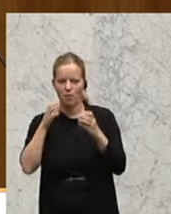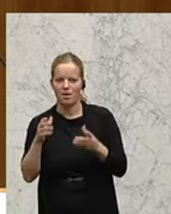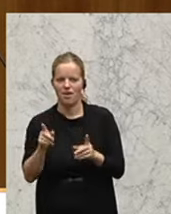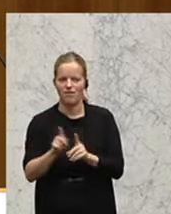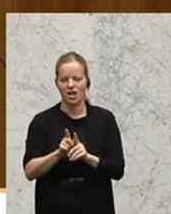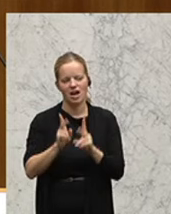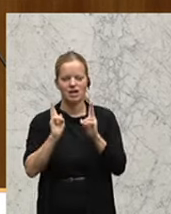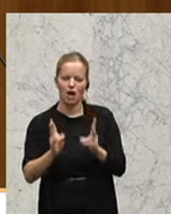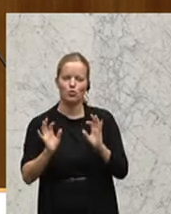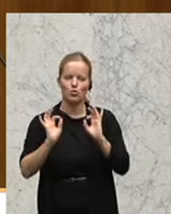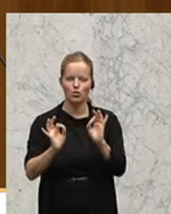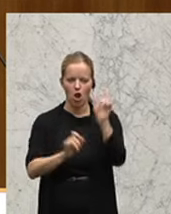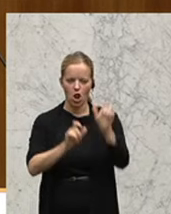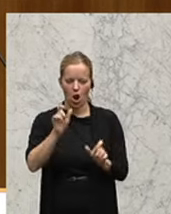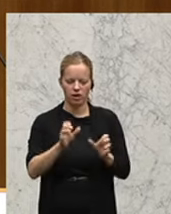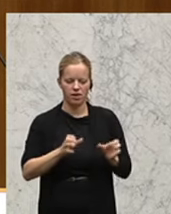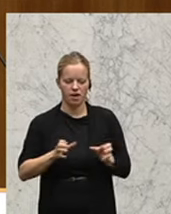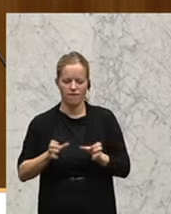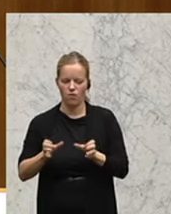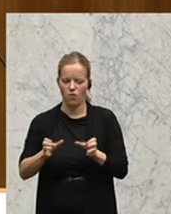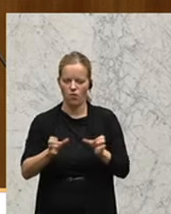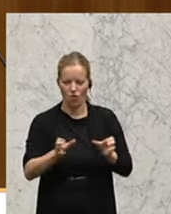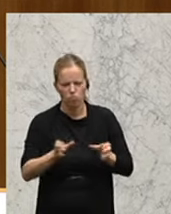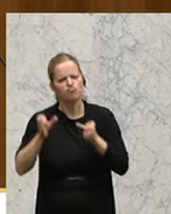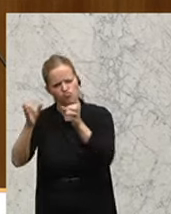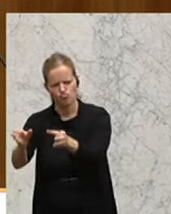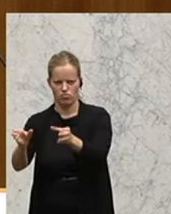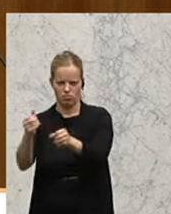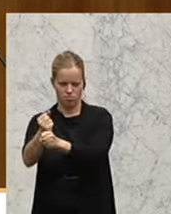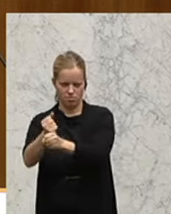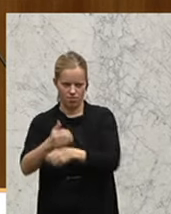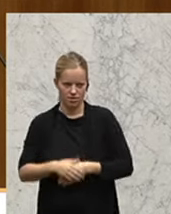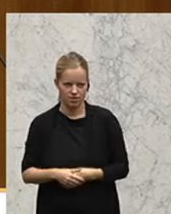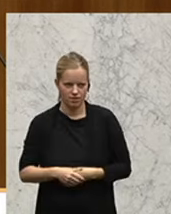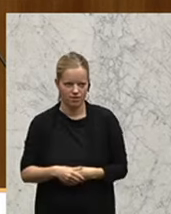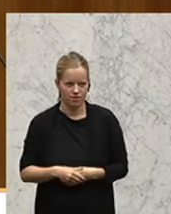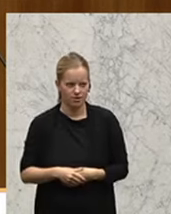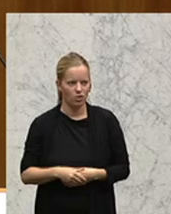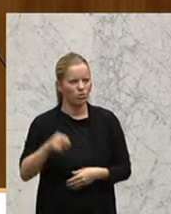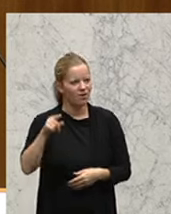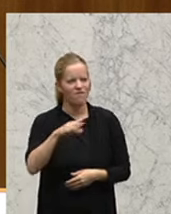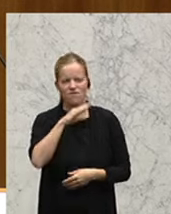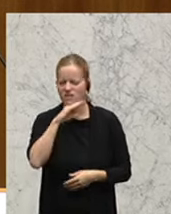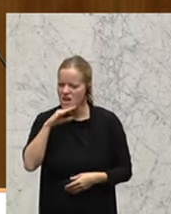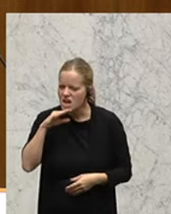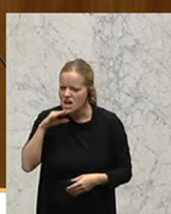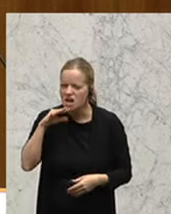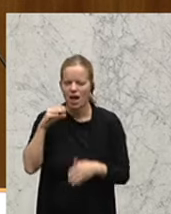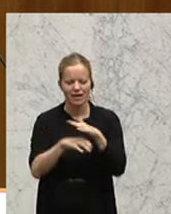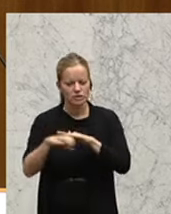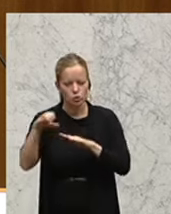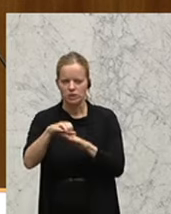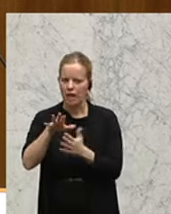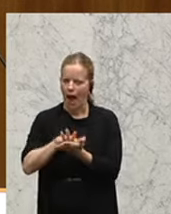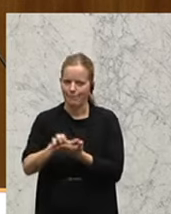Leute unterbringen kann, die man sonst nicht mehr unterbringt, die fressen einfach ganz viel Substanz von dem, was die Betriebe und was